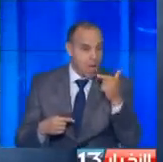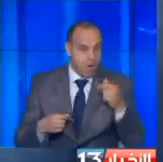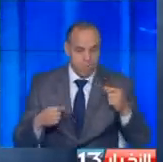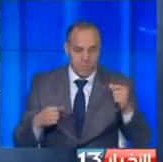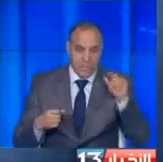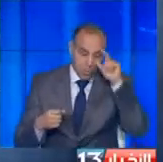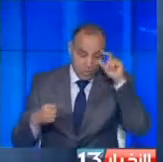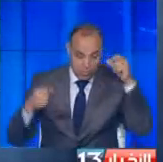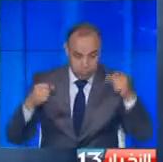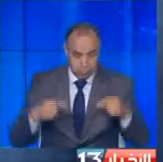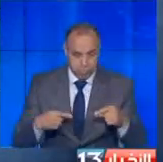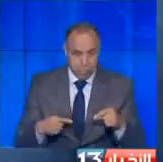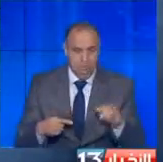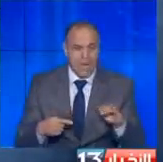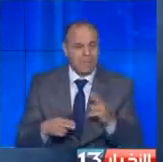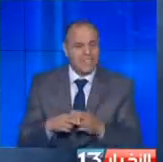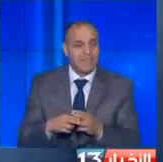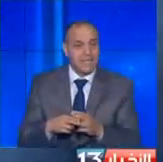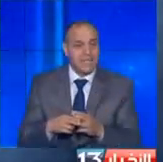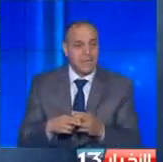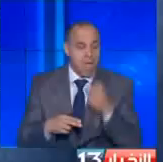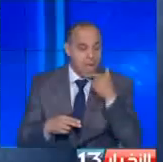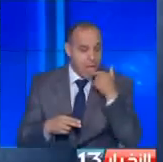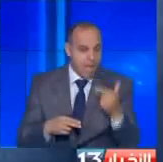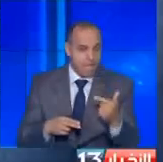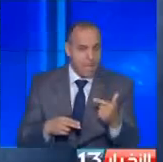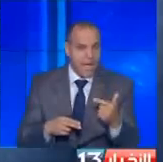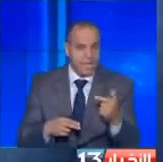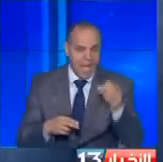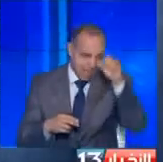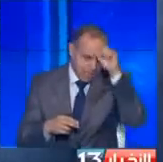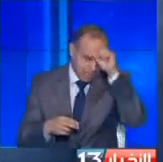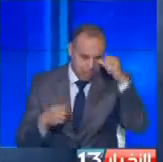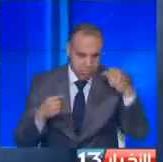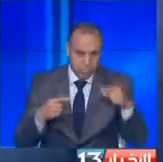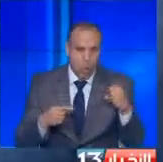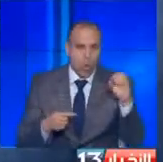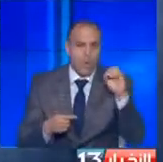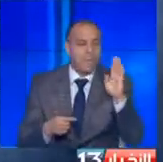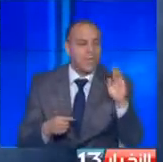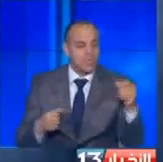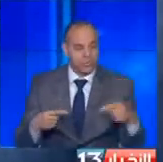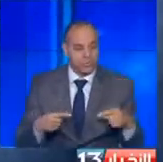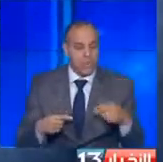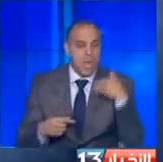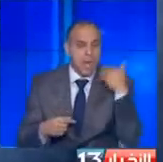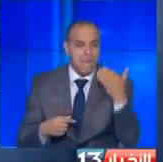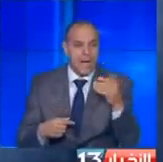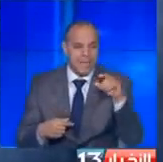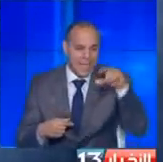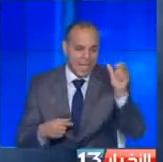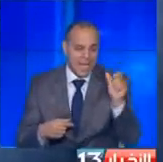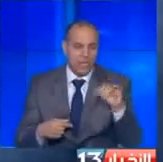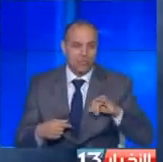أولمبيك سيدي بوزيد الملعب الصفاقسي، كما يستقبل نادي حمام لنف الأولمبي الباجي، فيما يواجه